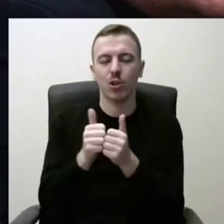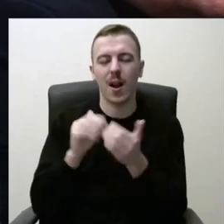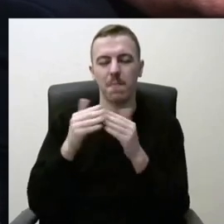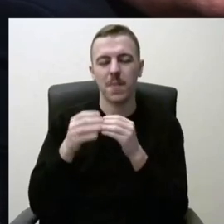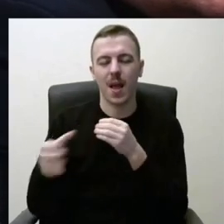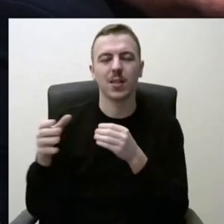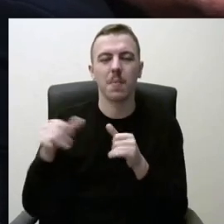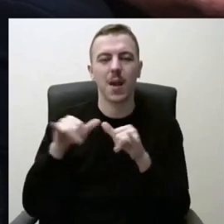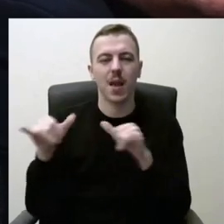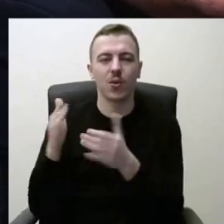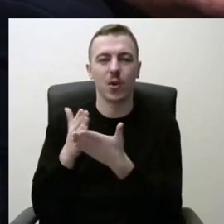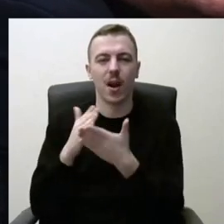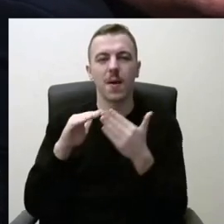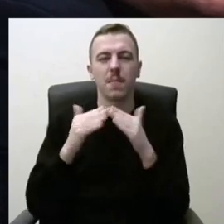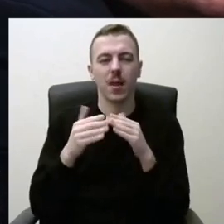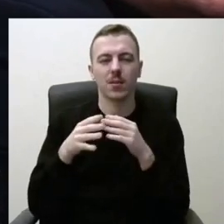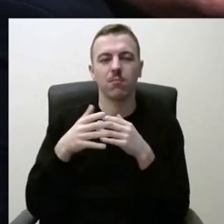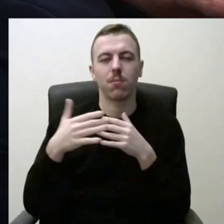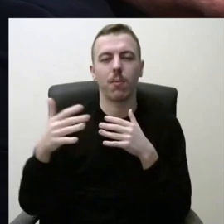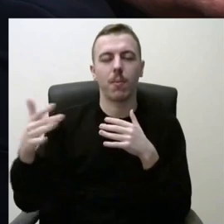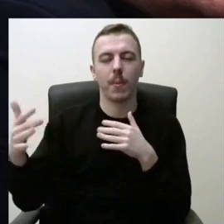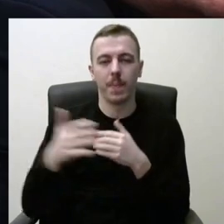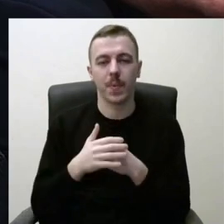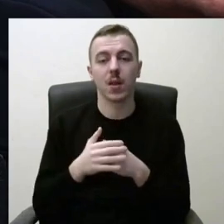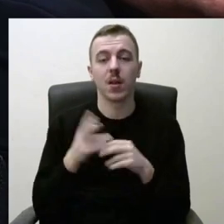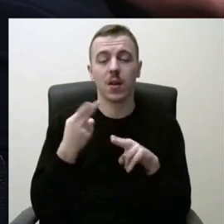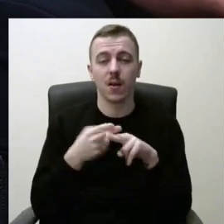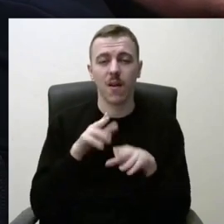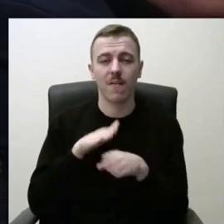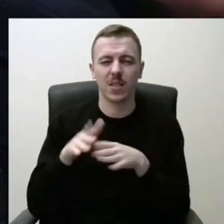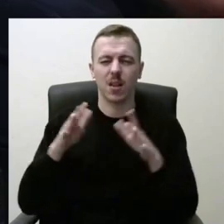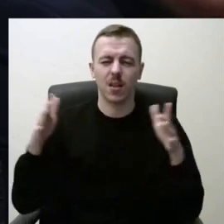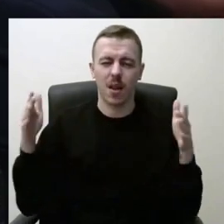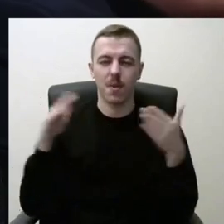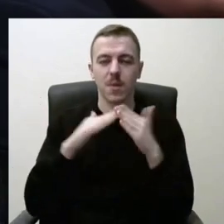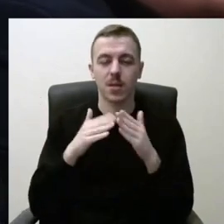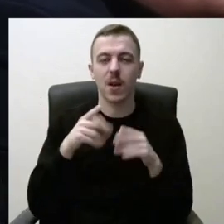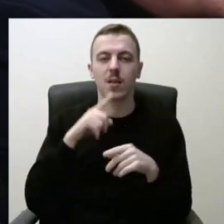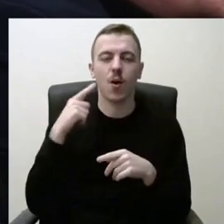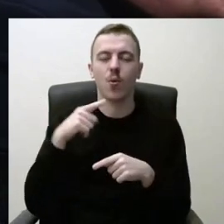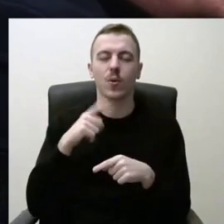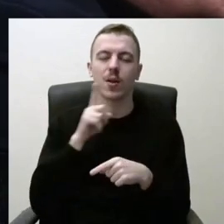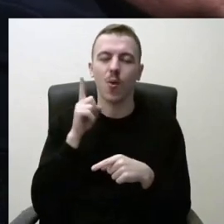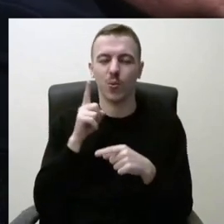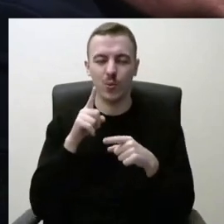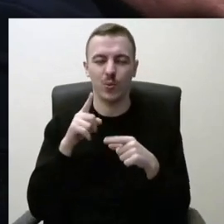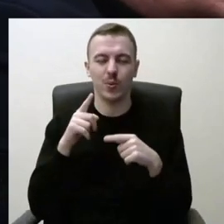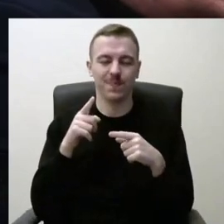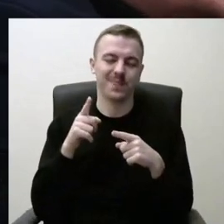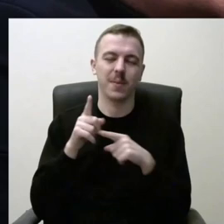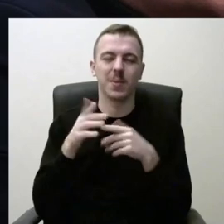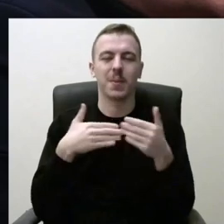vadinamoji miesto drieka vis dar vyksta ir didėja. Natūralu, kad daug jaunų specialistų keliasi į užmiestį. Ir